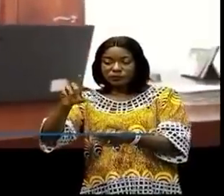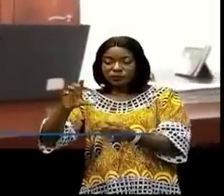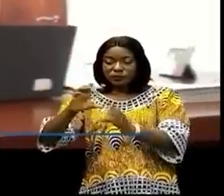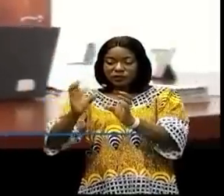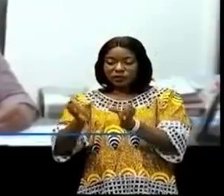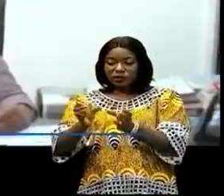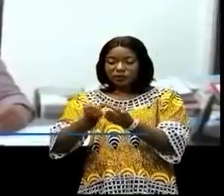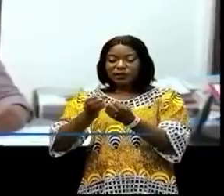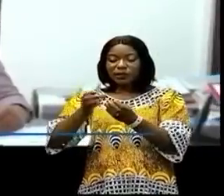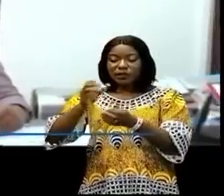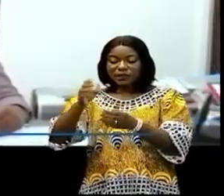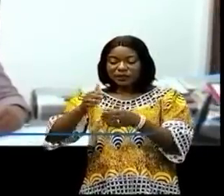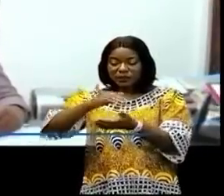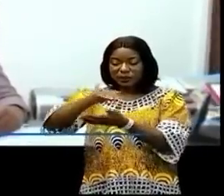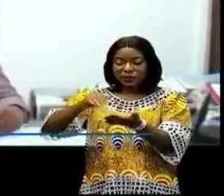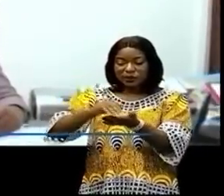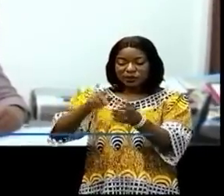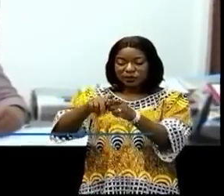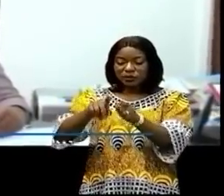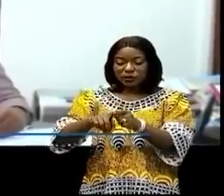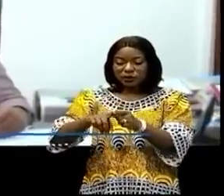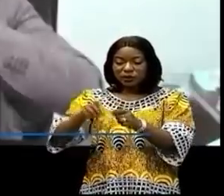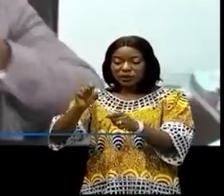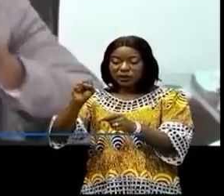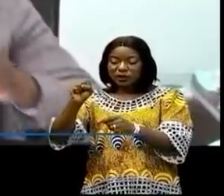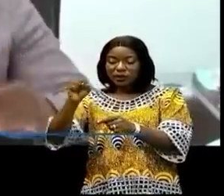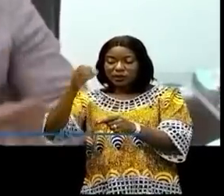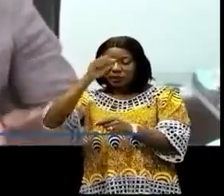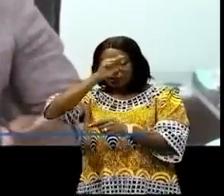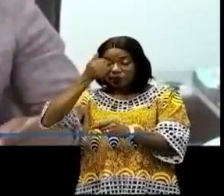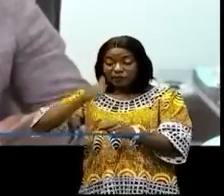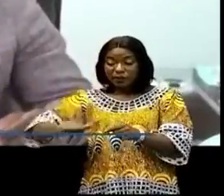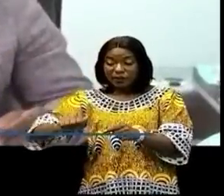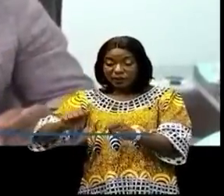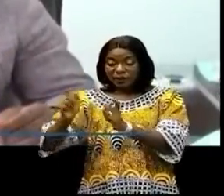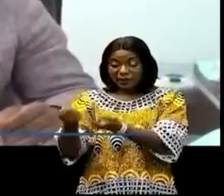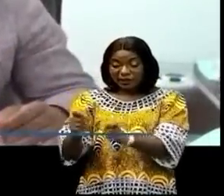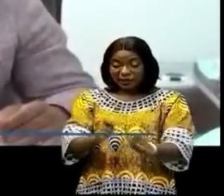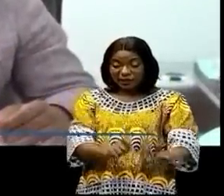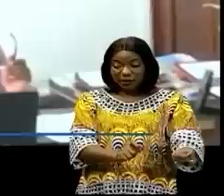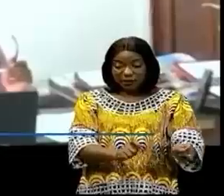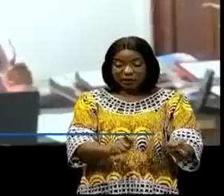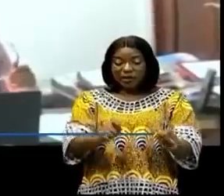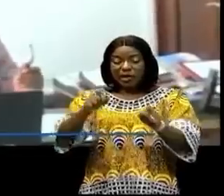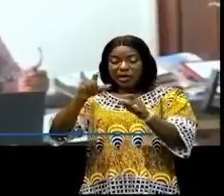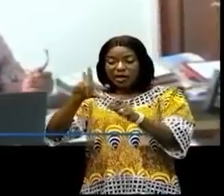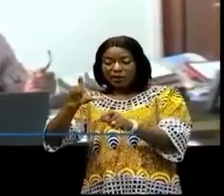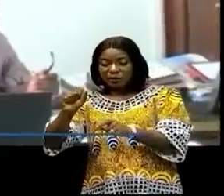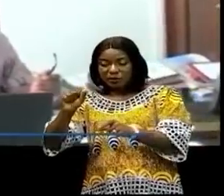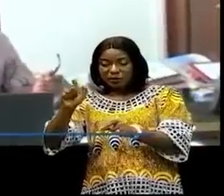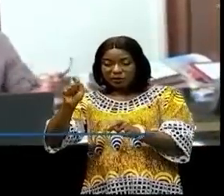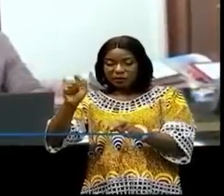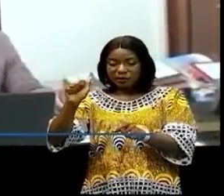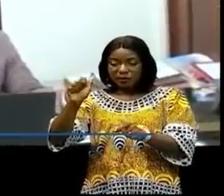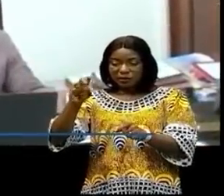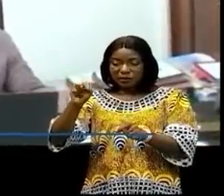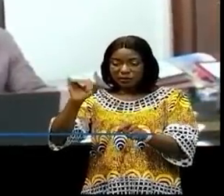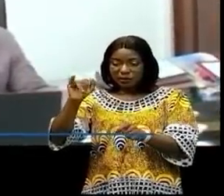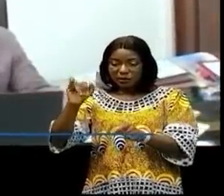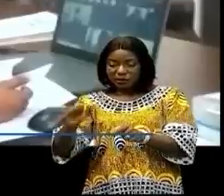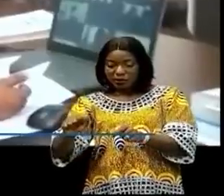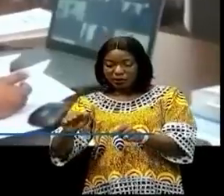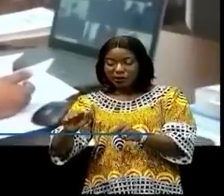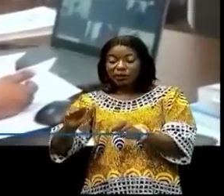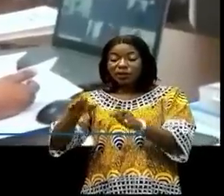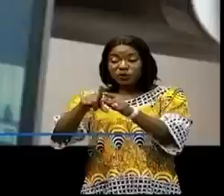centrale et branche ouest du rift est africain, graben Tanganyika, graben Albertine et graben du lac Kivu. Cette